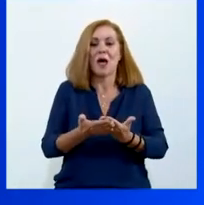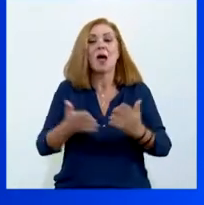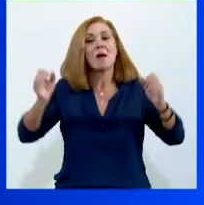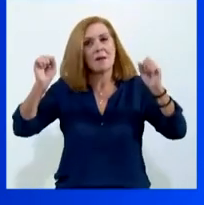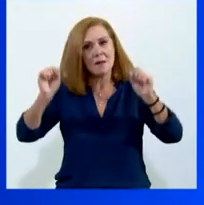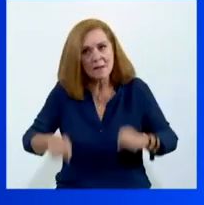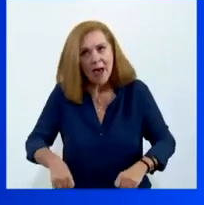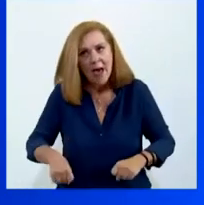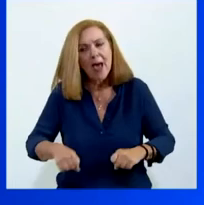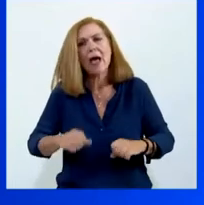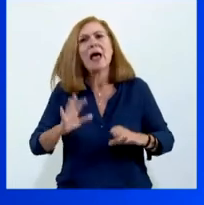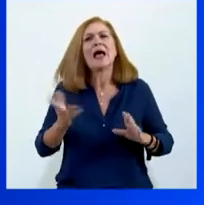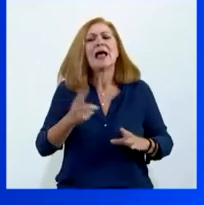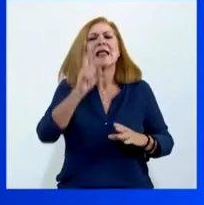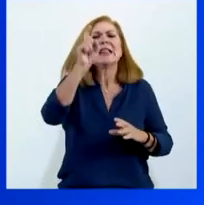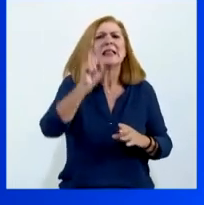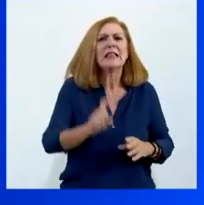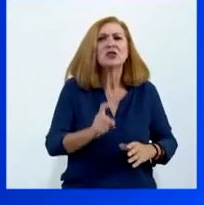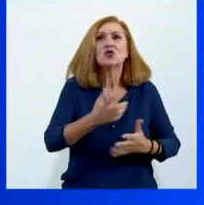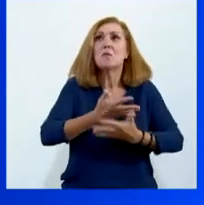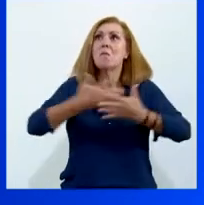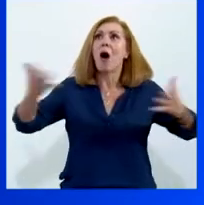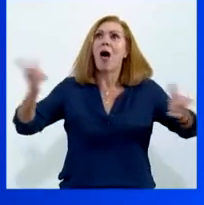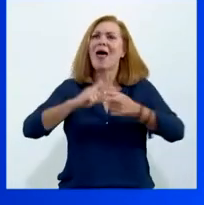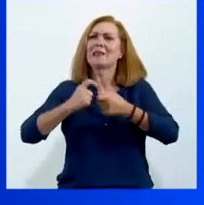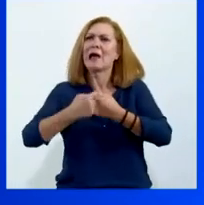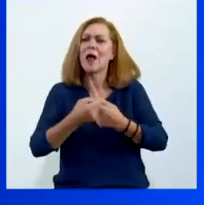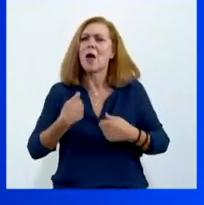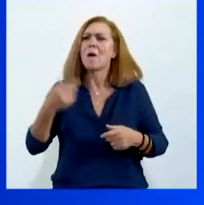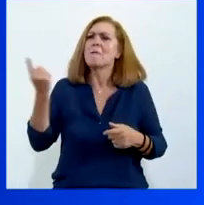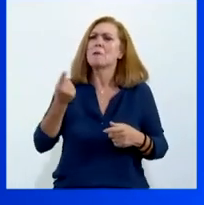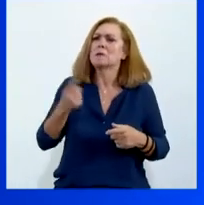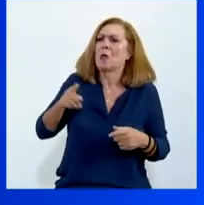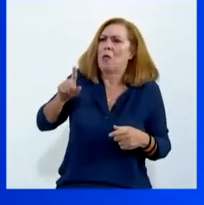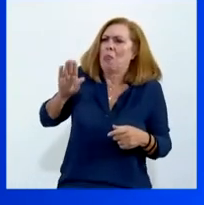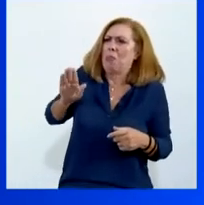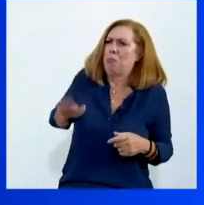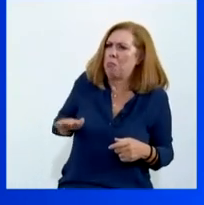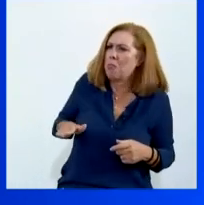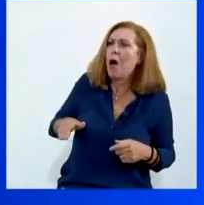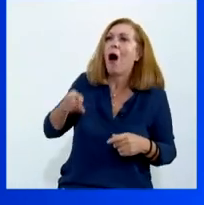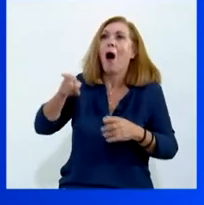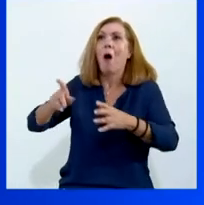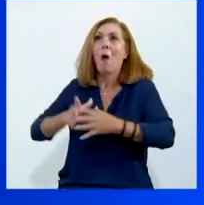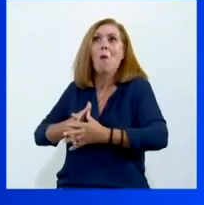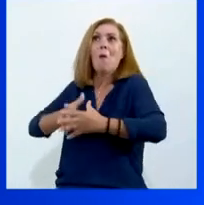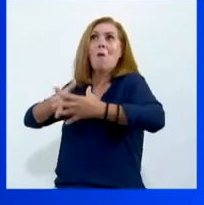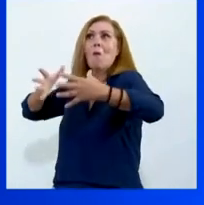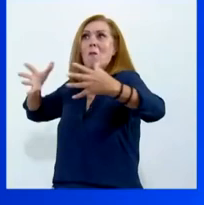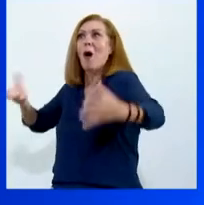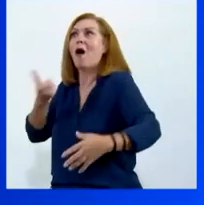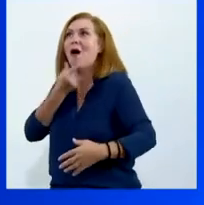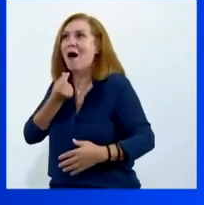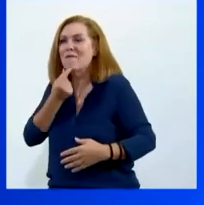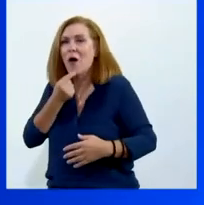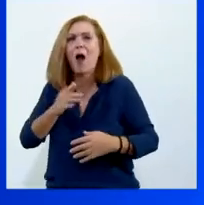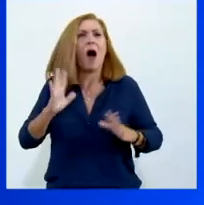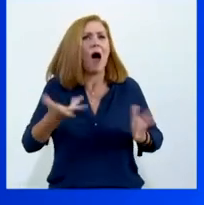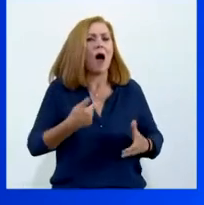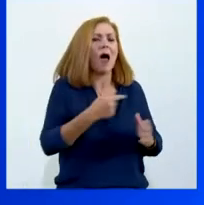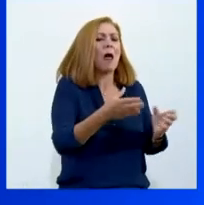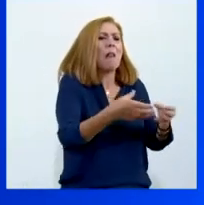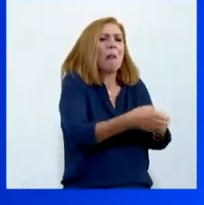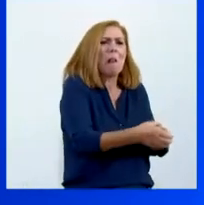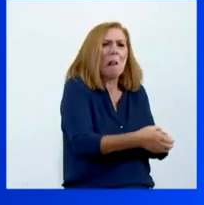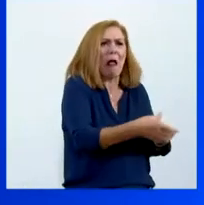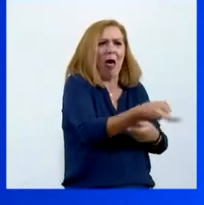καλύτερο να έχει κανείς ένα μικρότερο μερίδιο σε μια μεγαλύτερη εταιρεία που έχει περισσότερες δυνατότητες να διακριθεί και να μεγαλώσει, από το να έχει ένα μεγαλύτερο